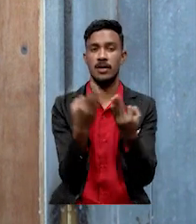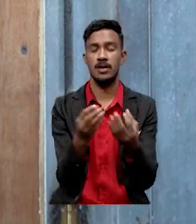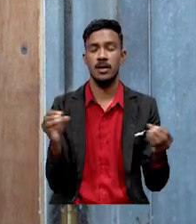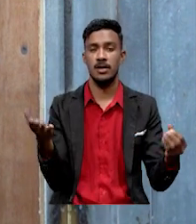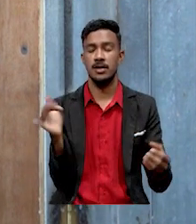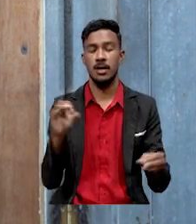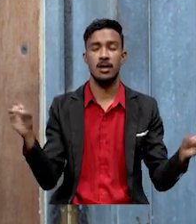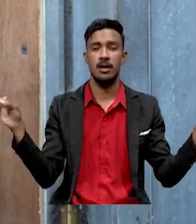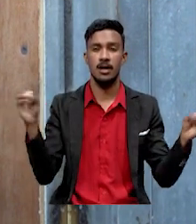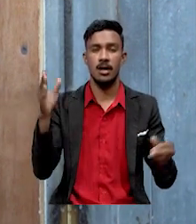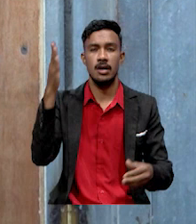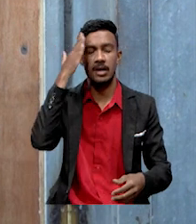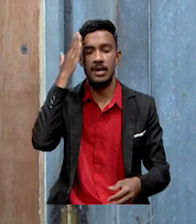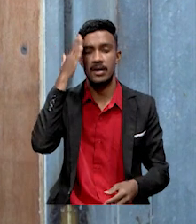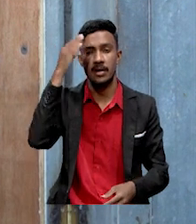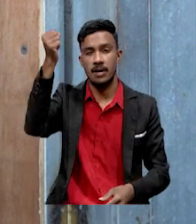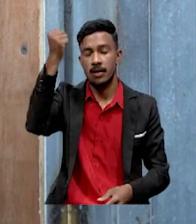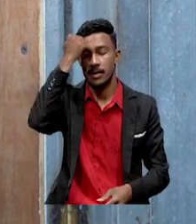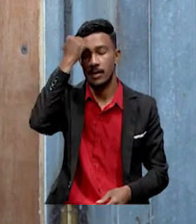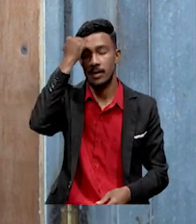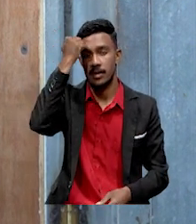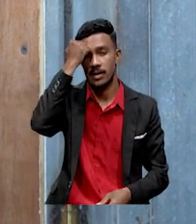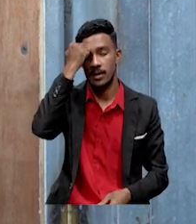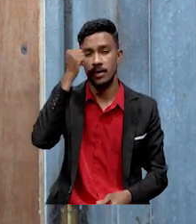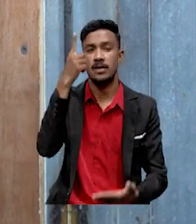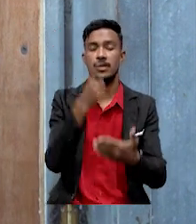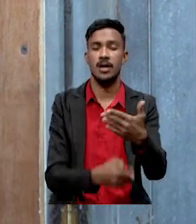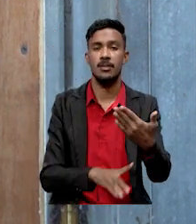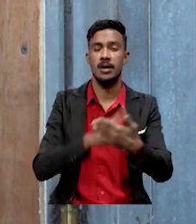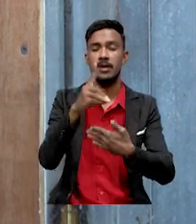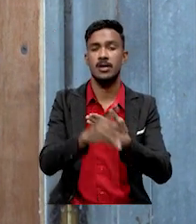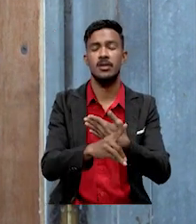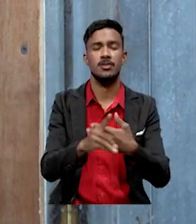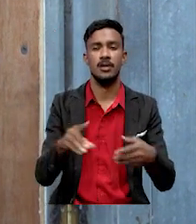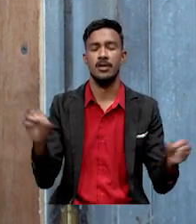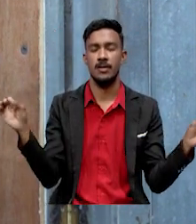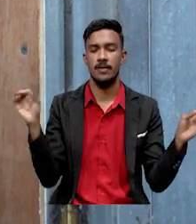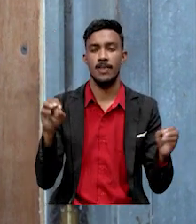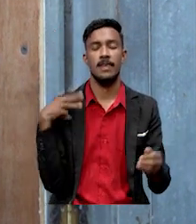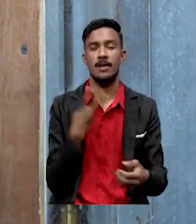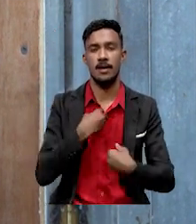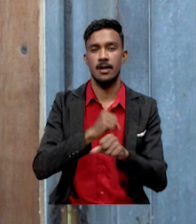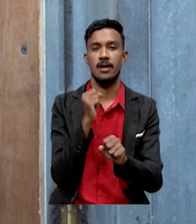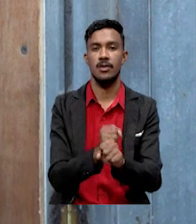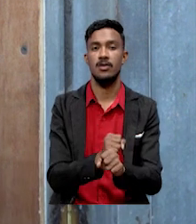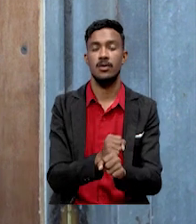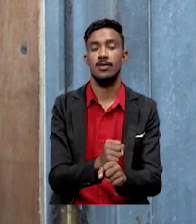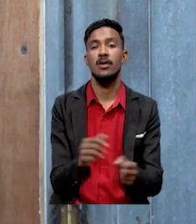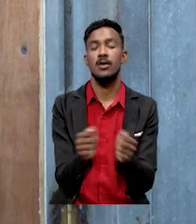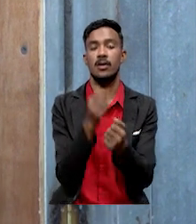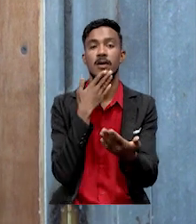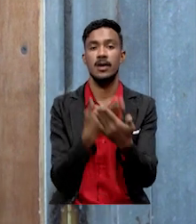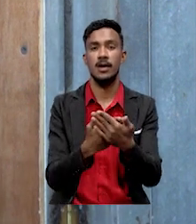klean, desenvolvimento ne la laude. Saida magnaran desenvolvimento ne, ita halo buat ruma, hodi halo diak ne lau